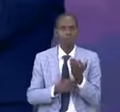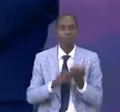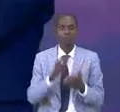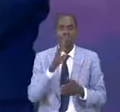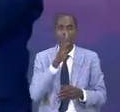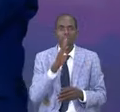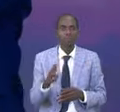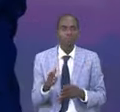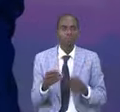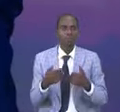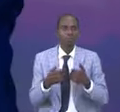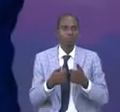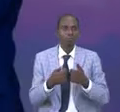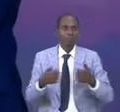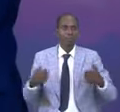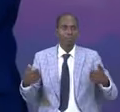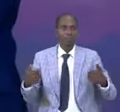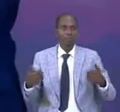maltraité